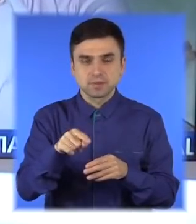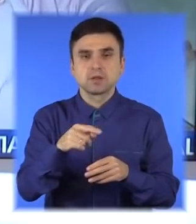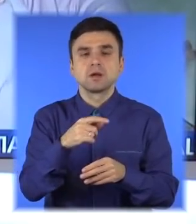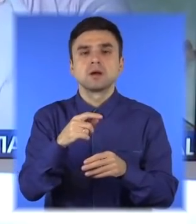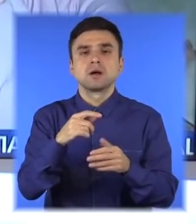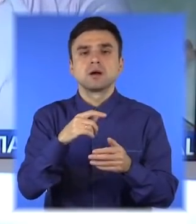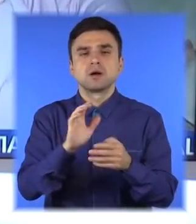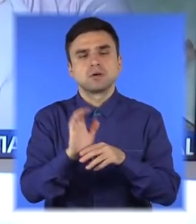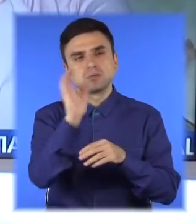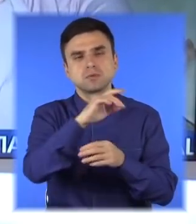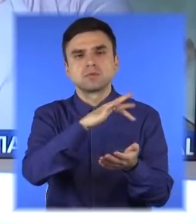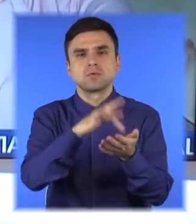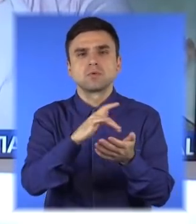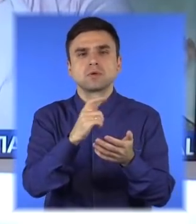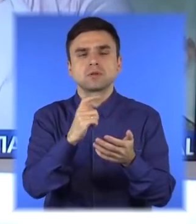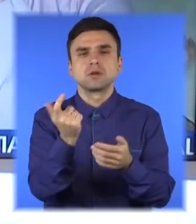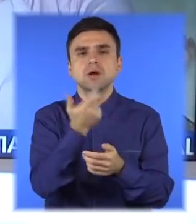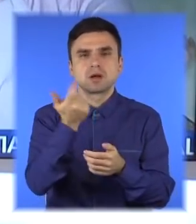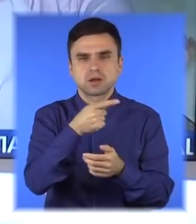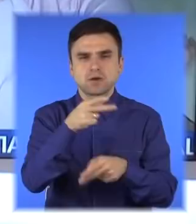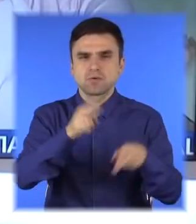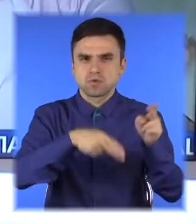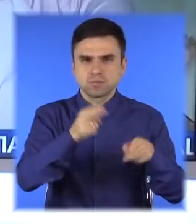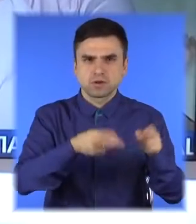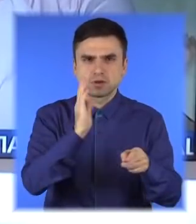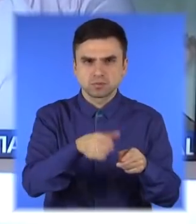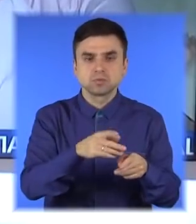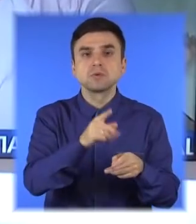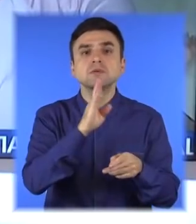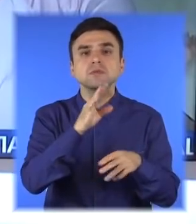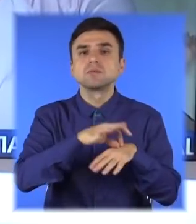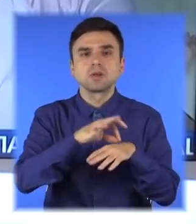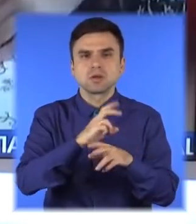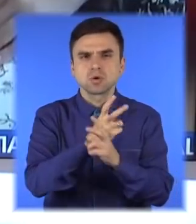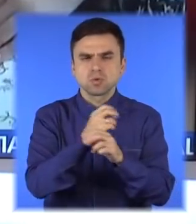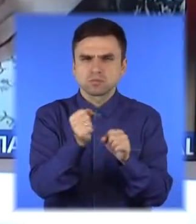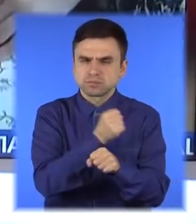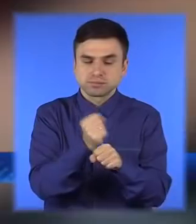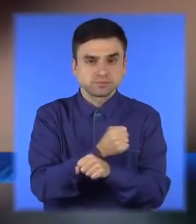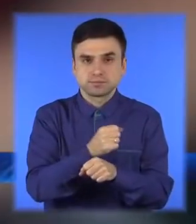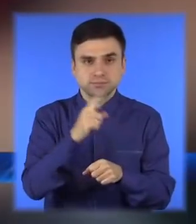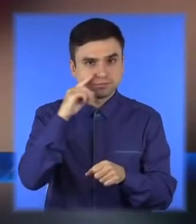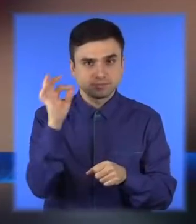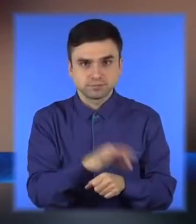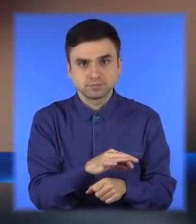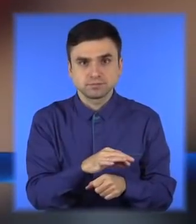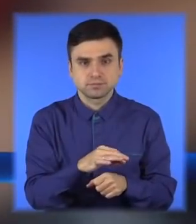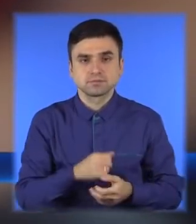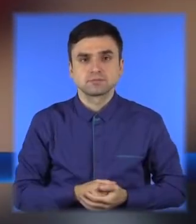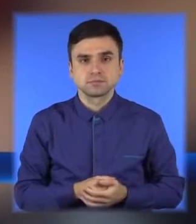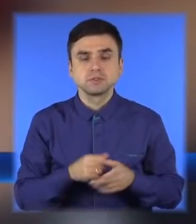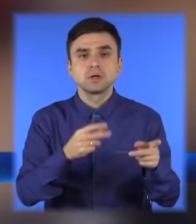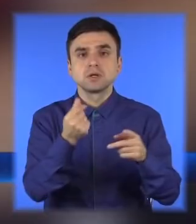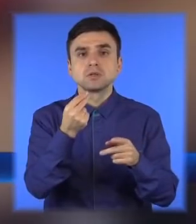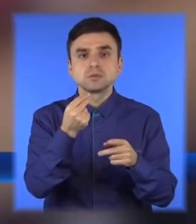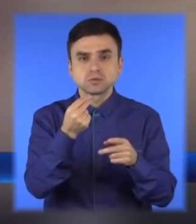була непосильною для родини – 70 тисяч гривень. Проте завдяки благодійному телемарафону на Першому міському вдалося зібрати